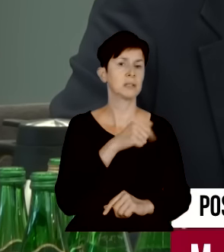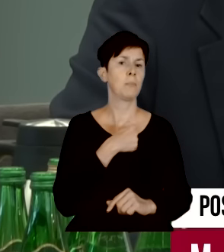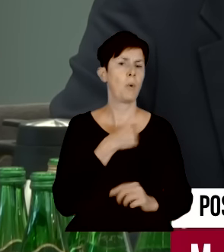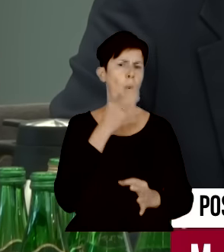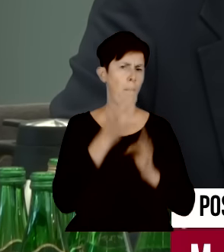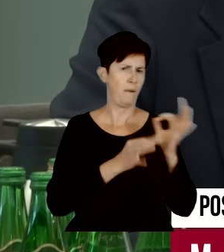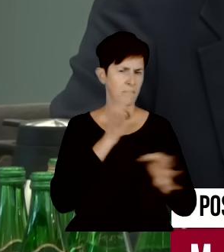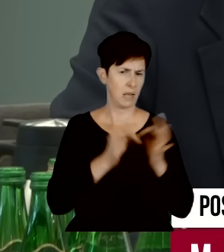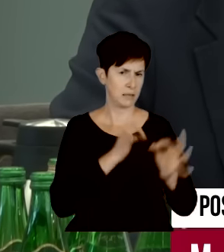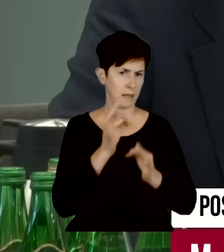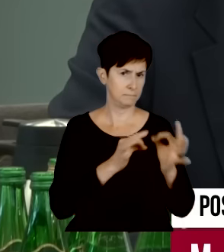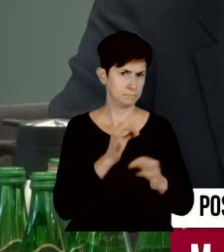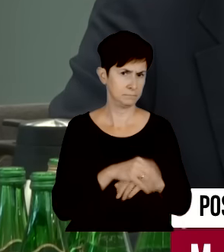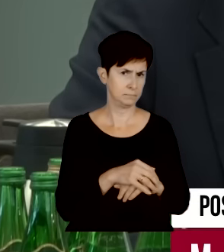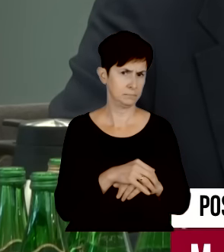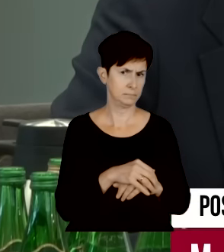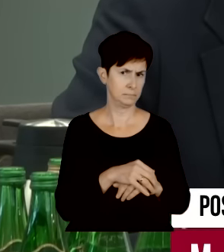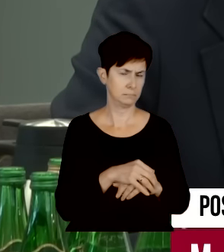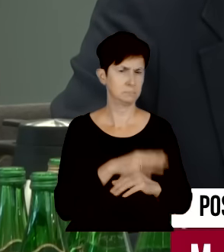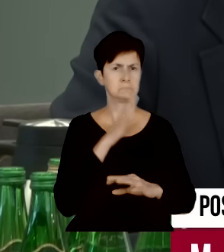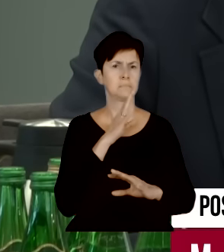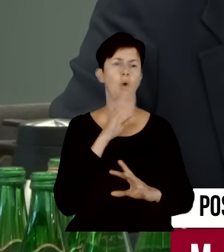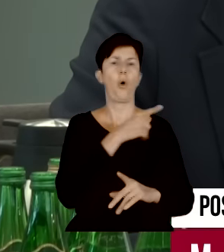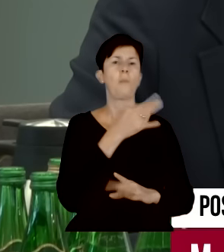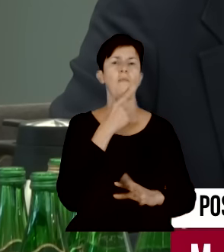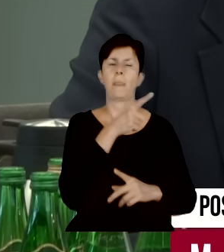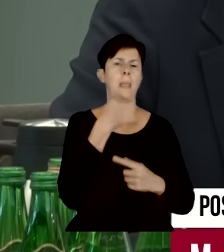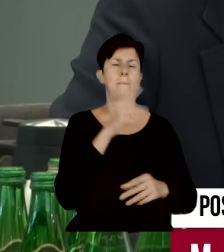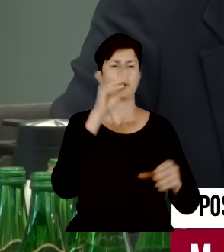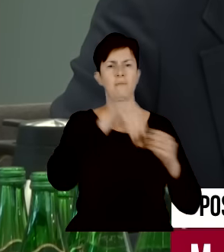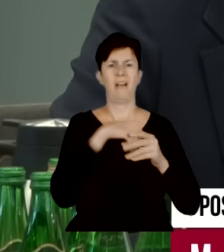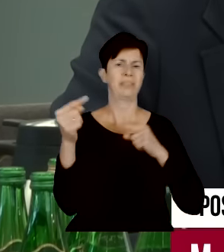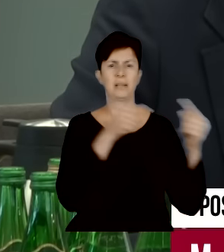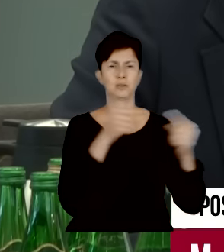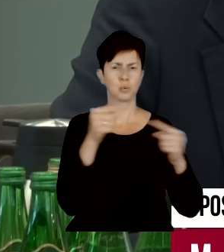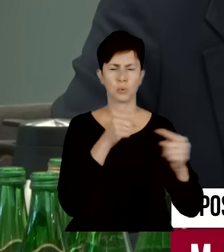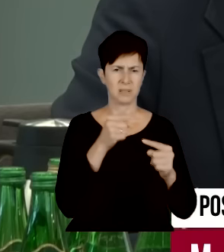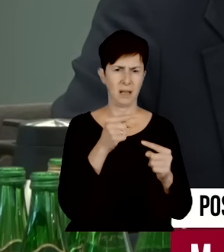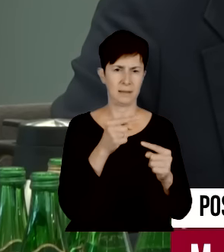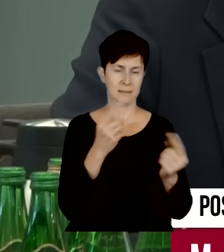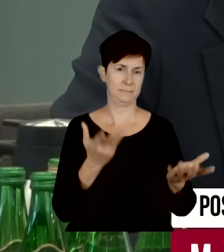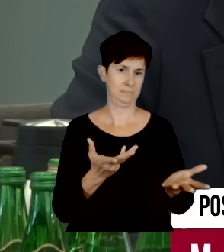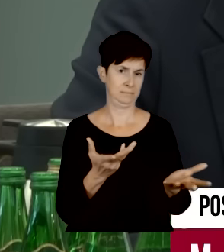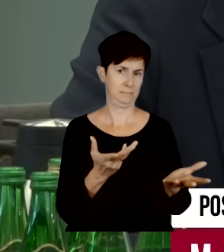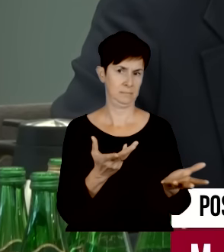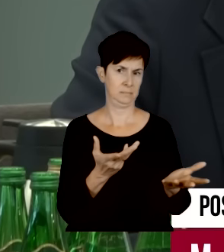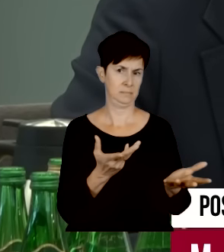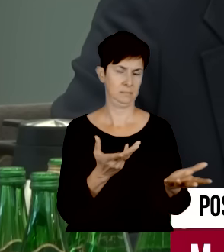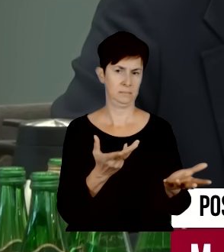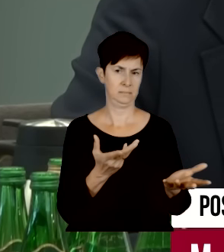że niby on nie uczestniczył w dyskusjach na ten temat w ramach opozycji i tak dalej ja